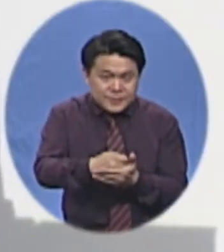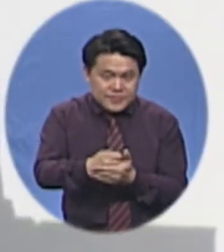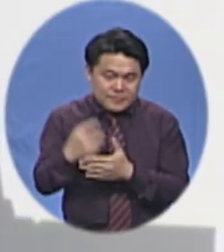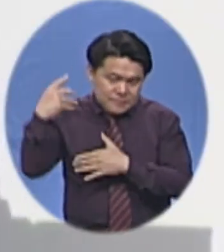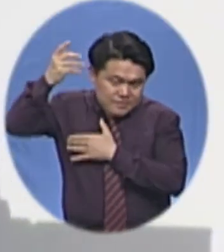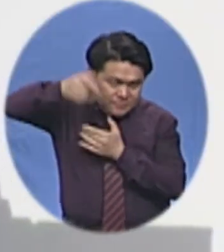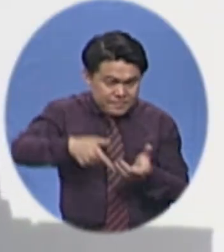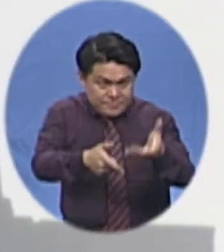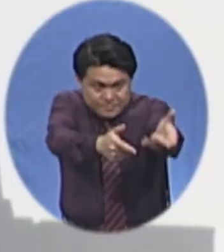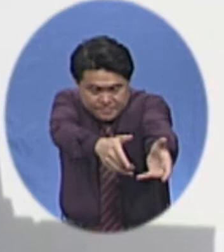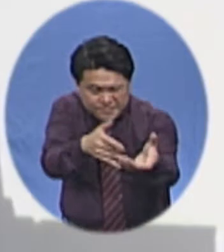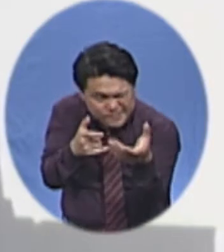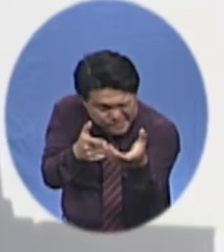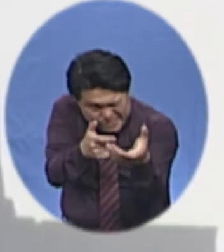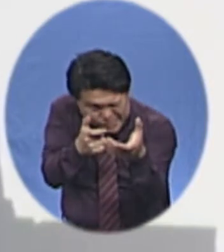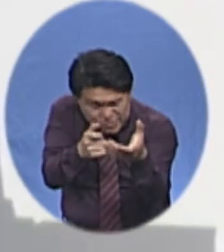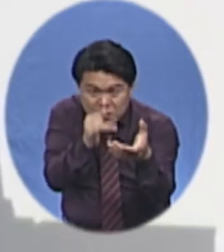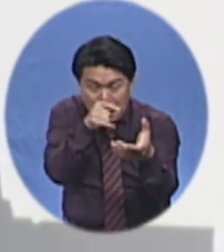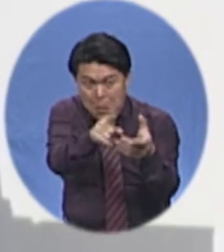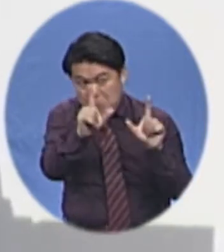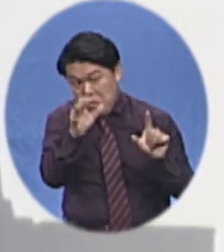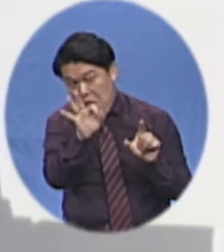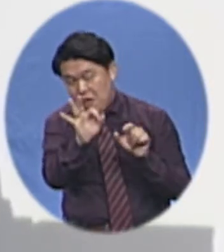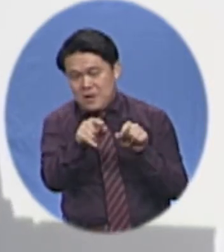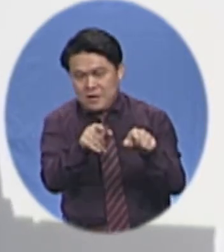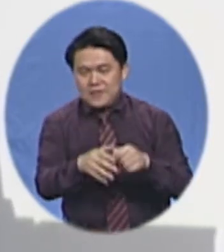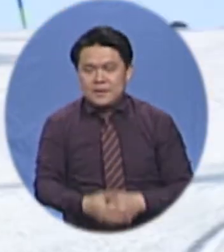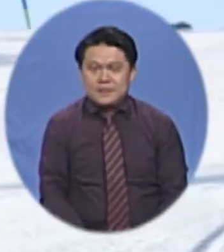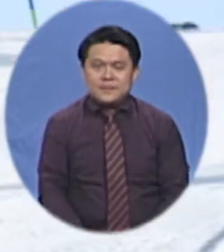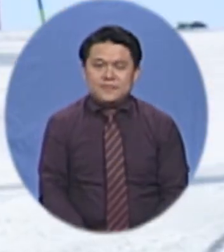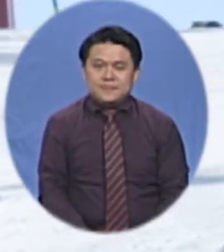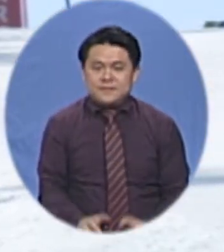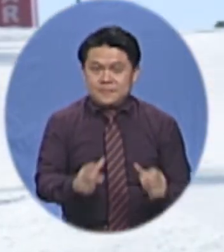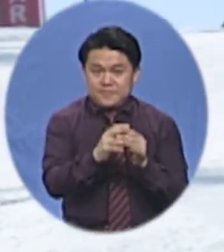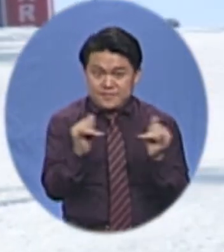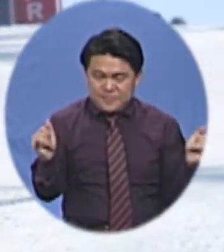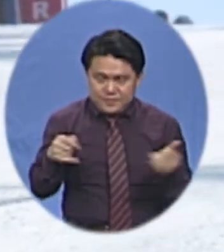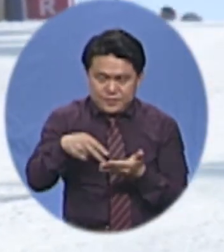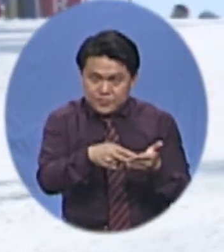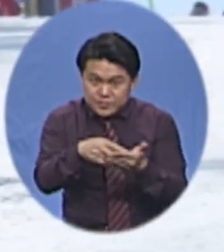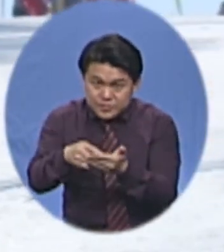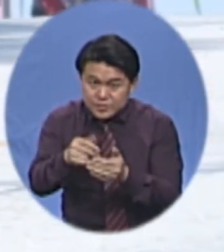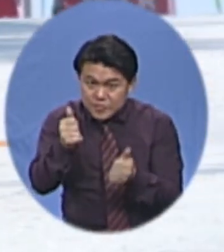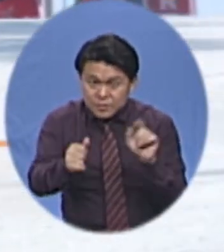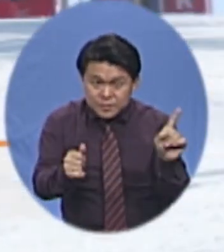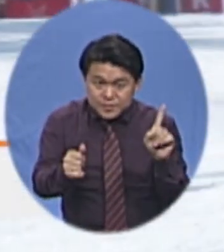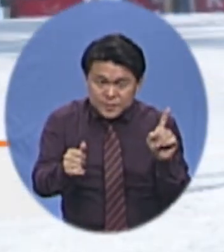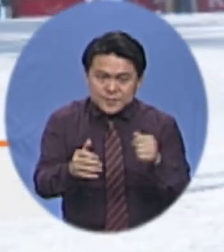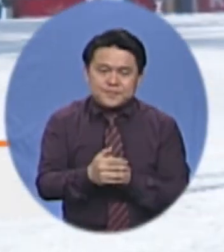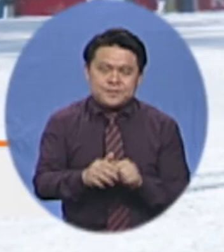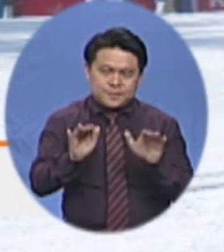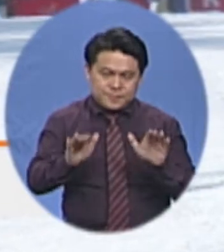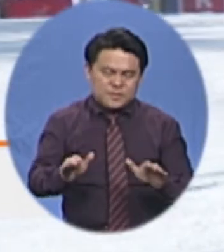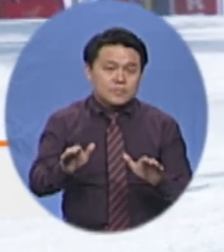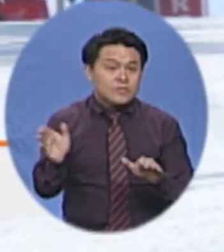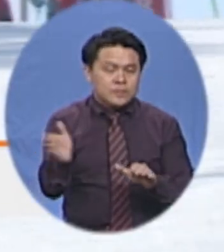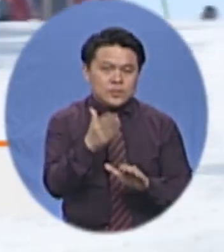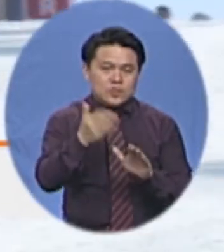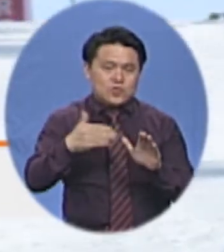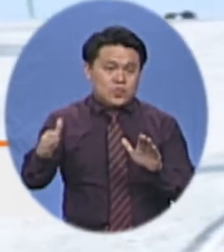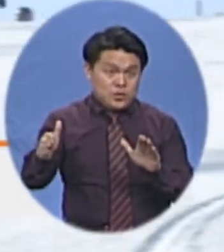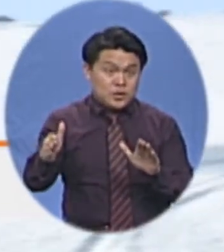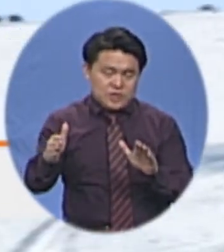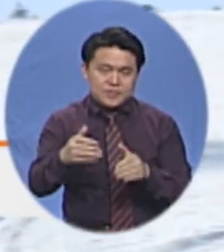준비된 관역을 향해 총을 쏘는 모습을 볼 수 있답니다. 장애인 스노우보드의 경우에는 이번 대회부터